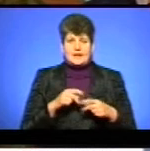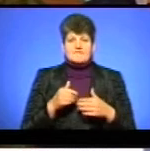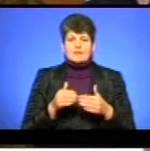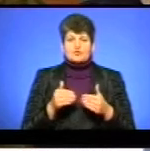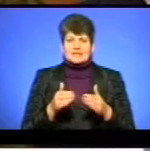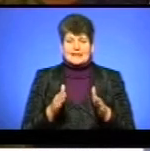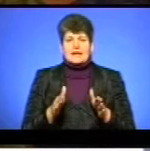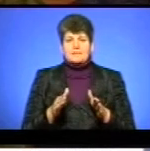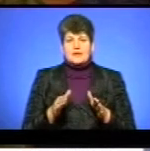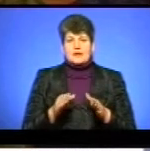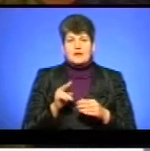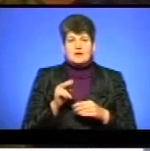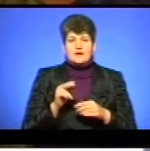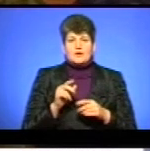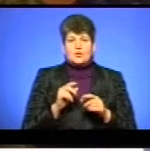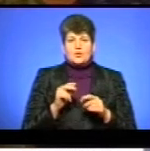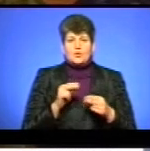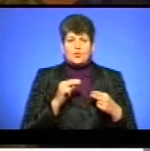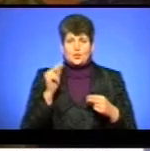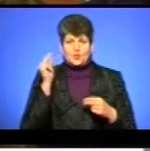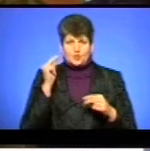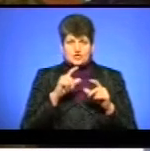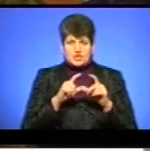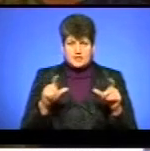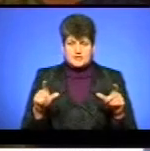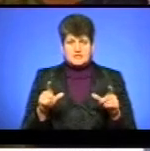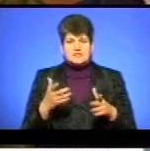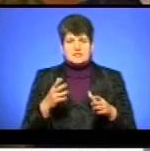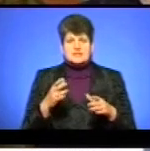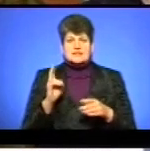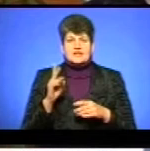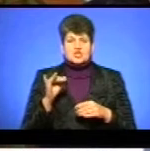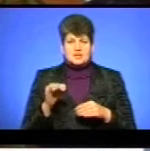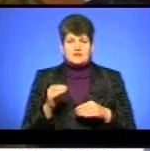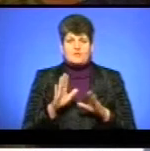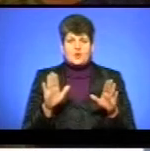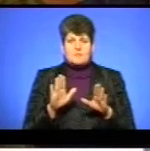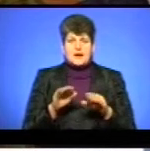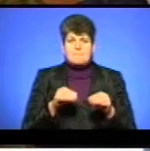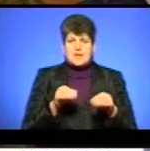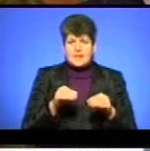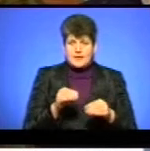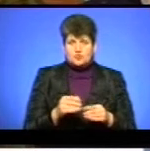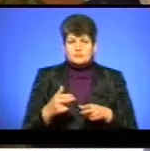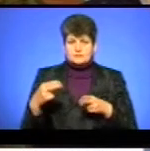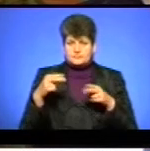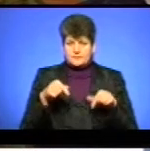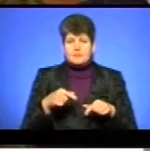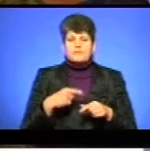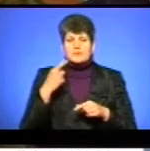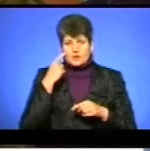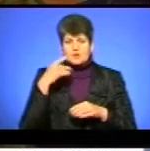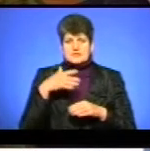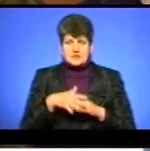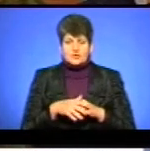училища з Кишинівського театру опери і балету. Ми радіємо з того, що ми свідомо сформували